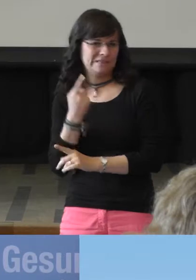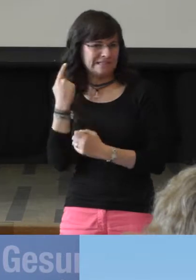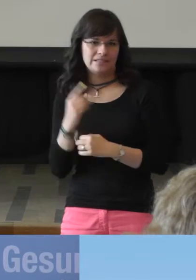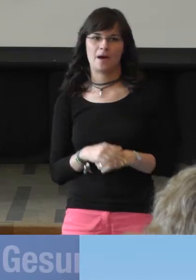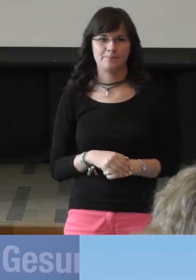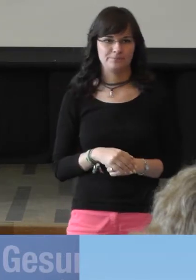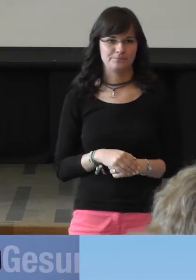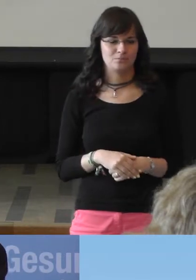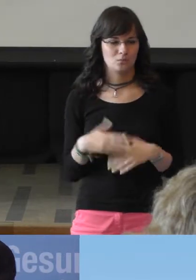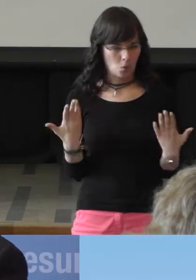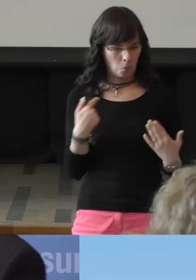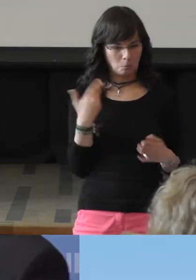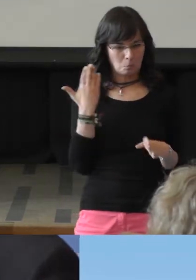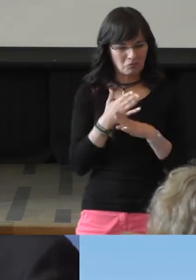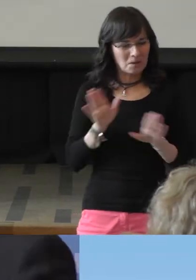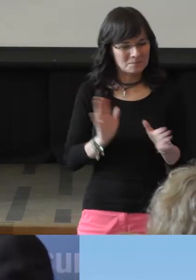Das wäre mein Teil.